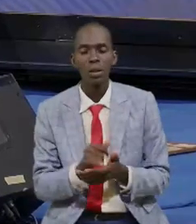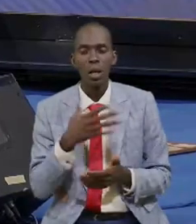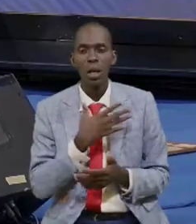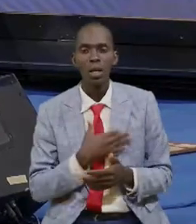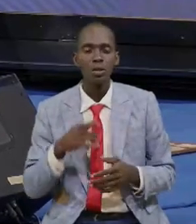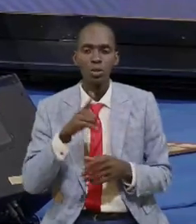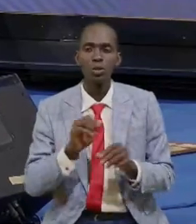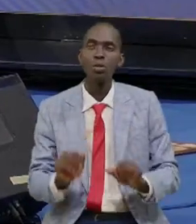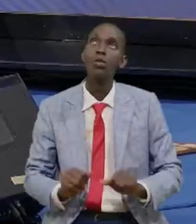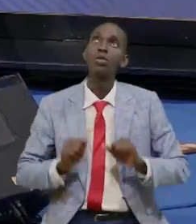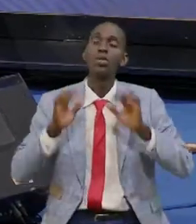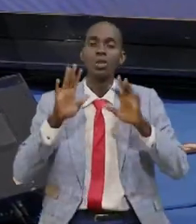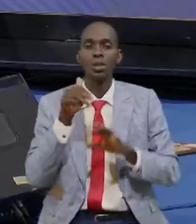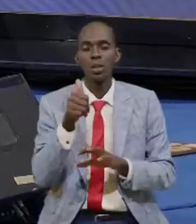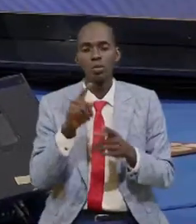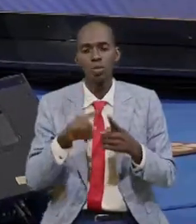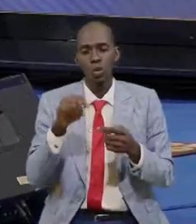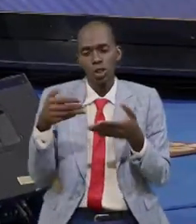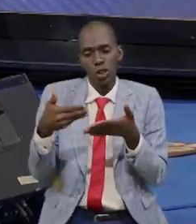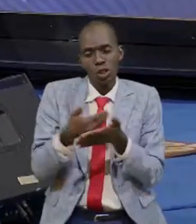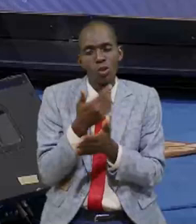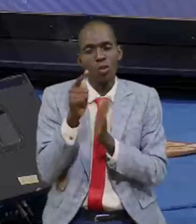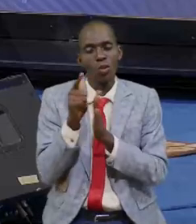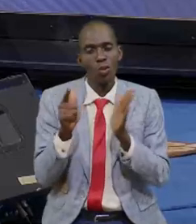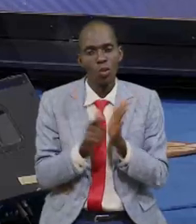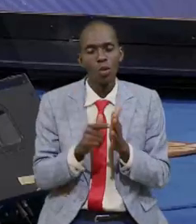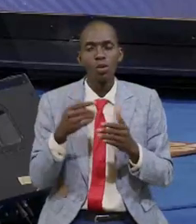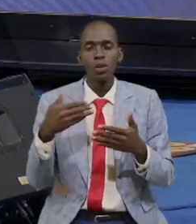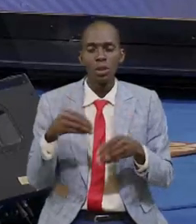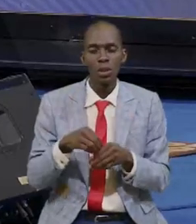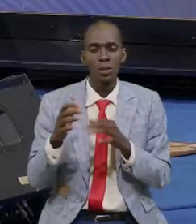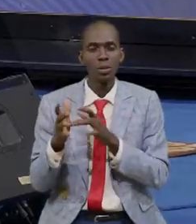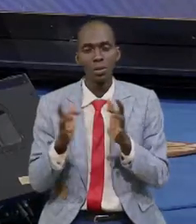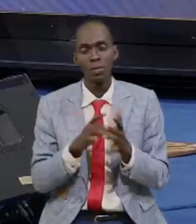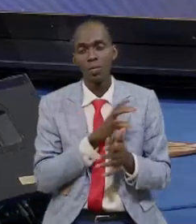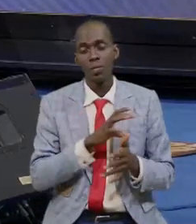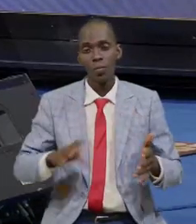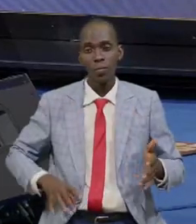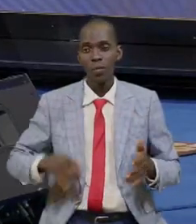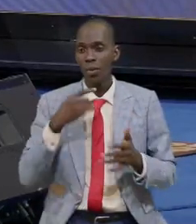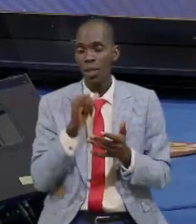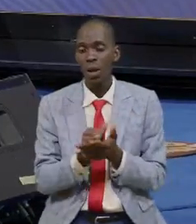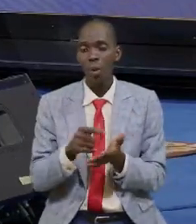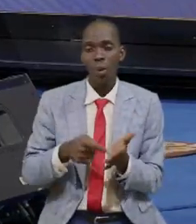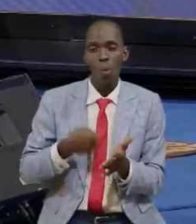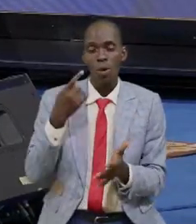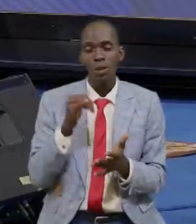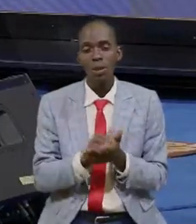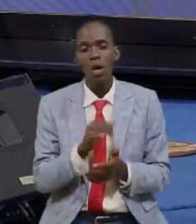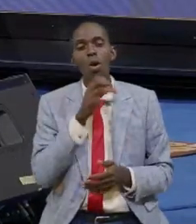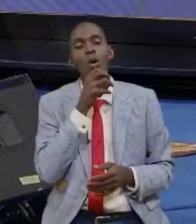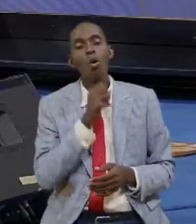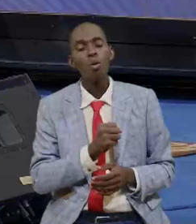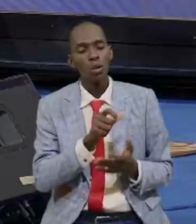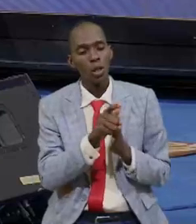vous dévouez à la nouvelle loi, au Seigneur Jésus-Christ, c'est dit que dès que l'ancienne loi